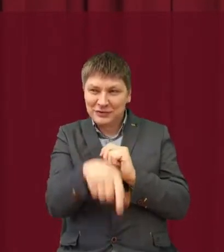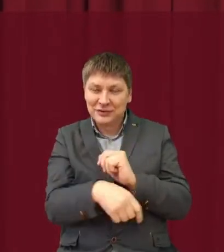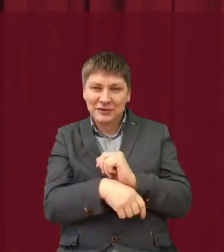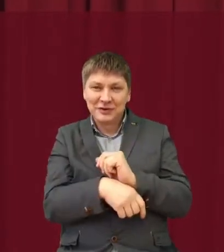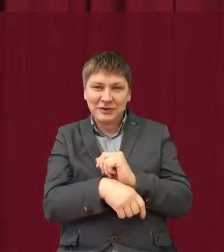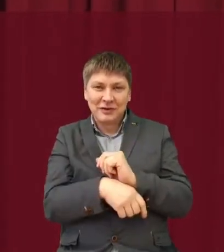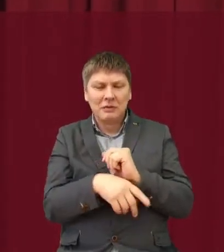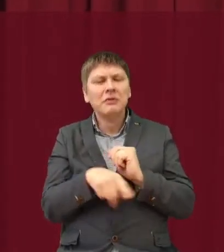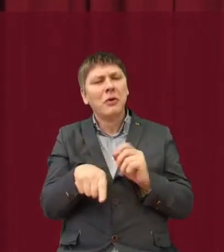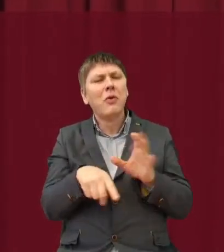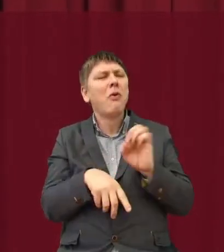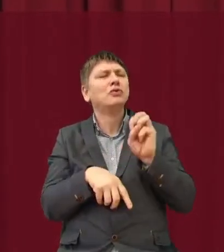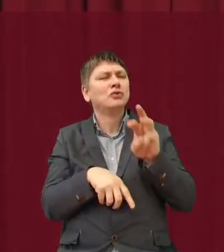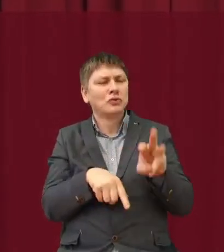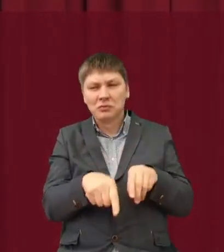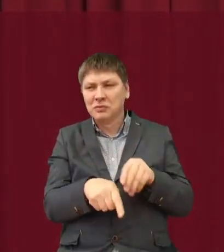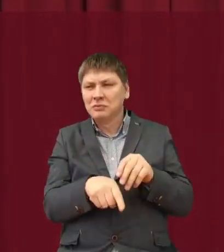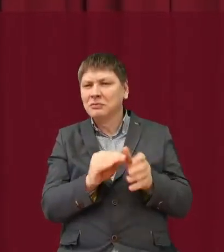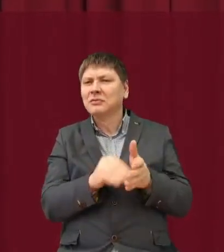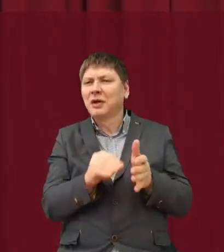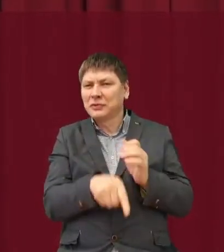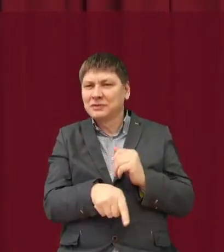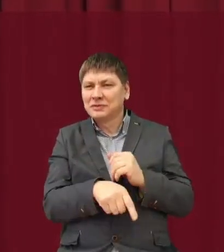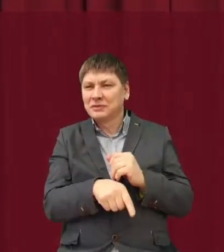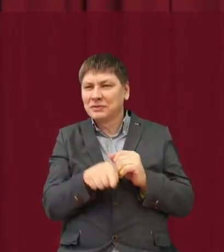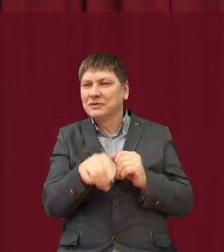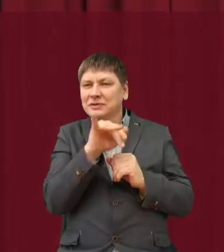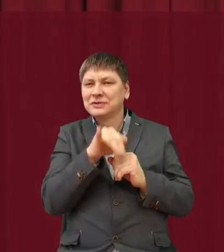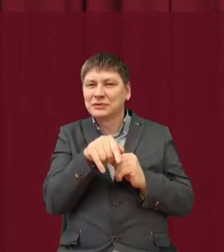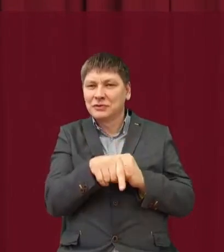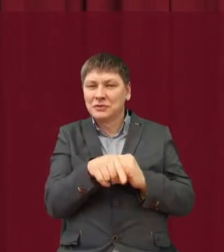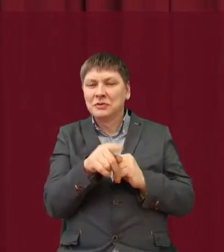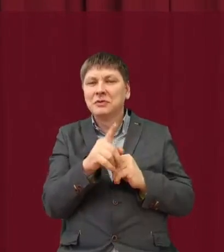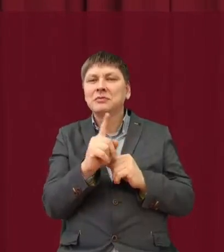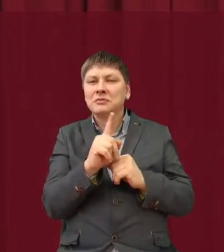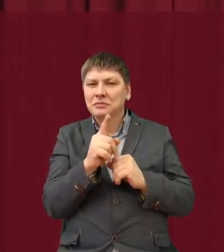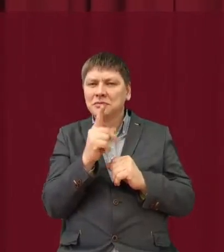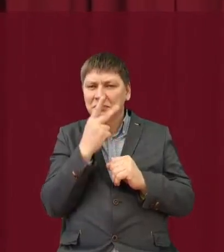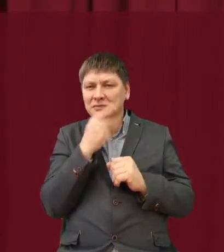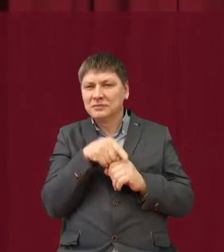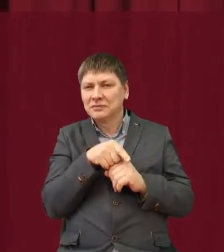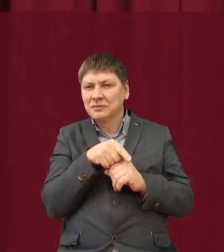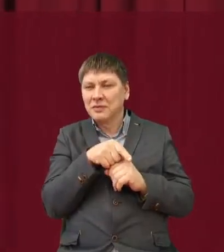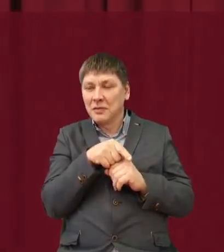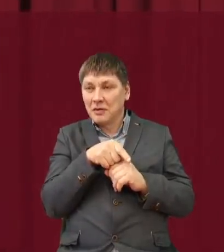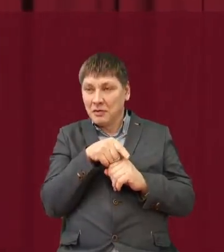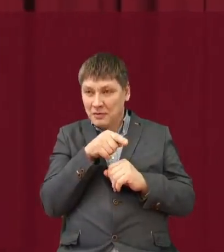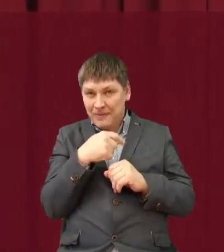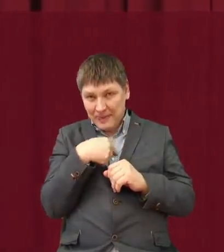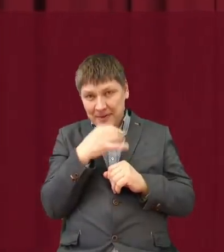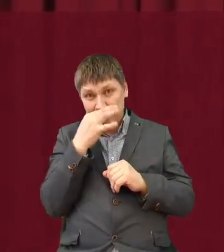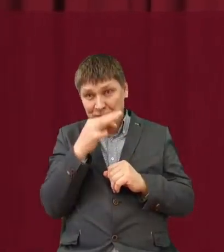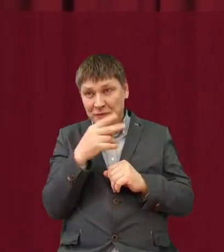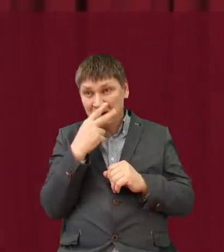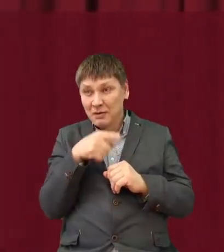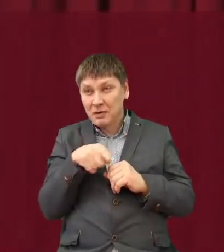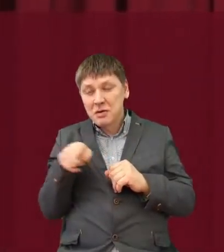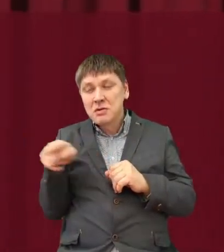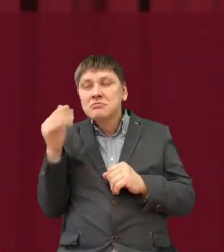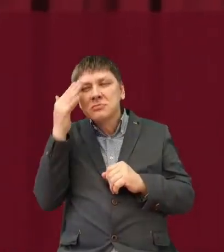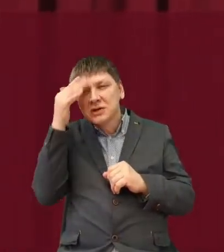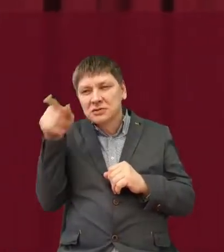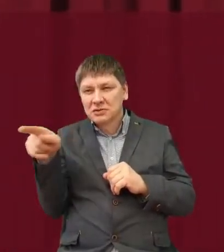видим о чем мы здесь считаем в этой истории мы видим то что я назвал ловушкой